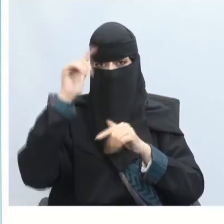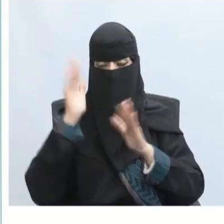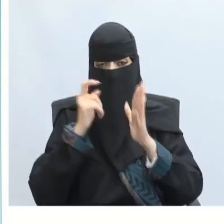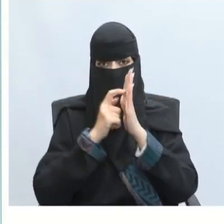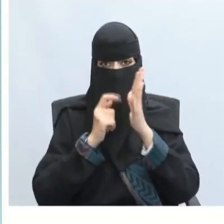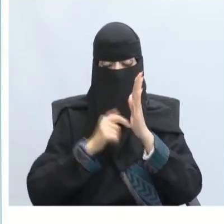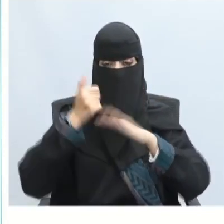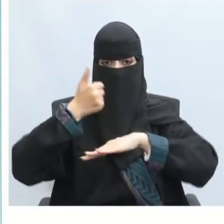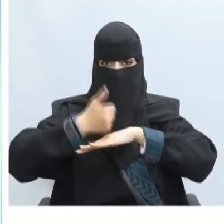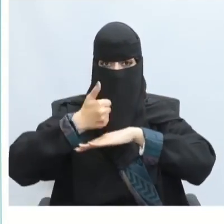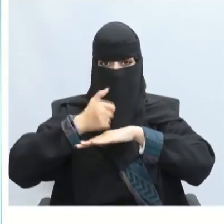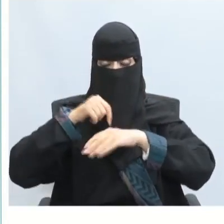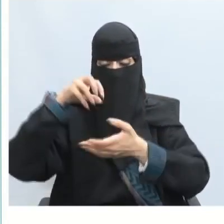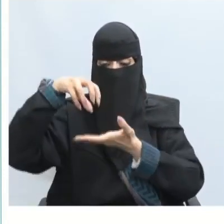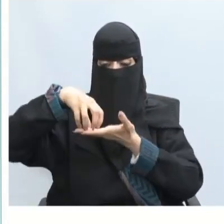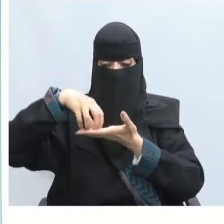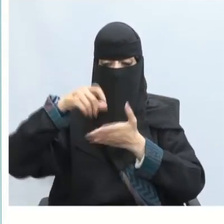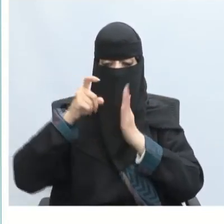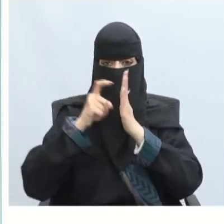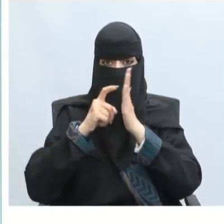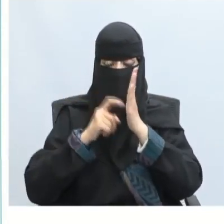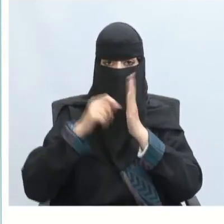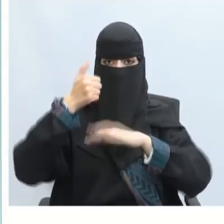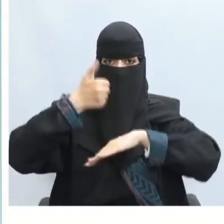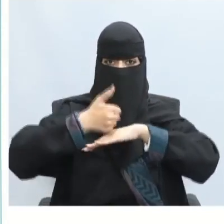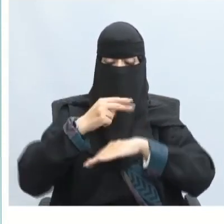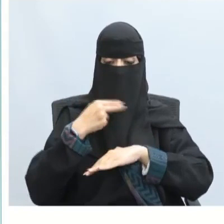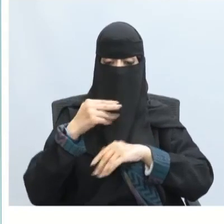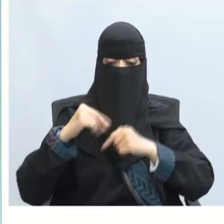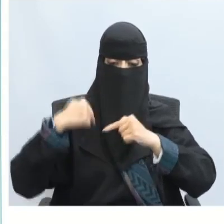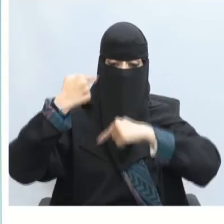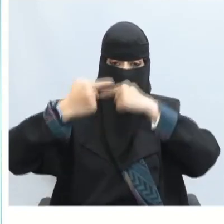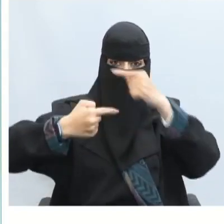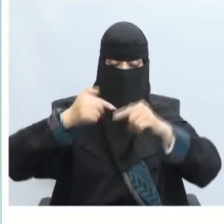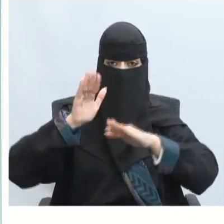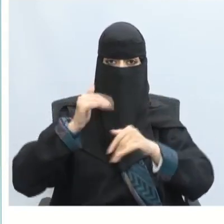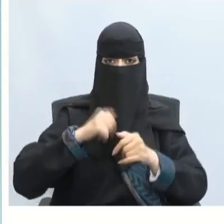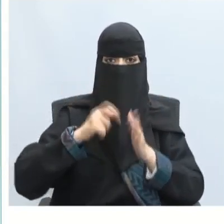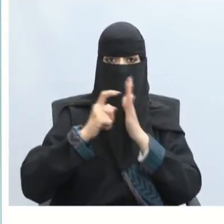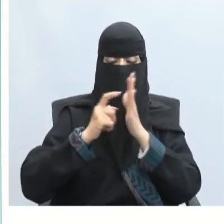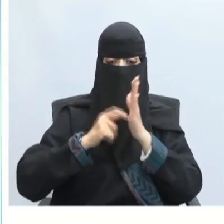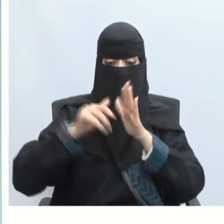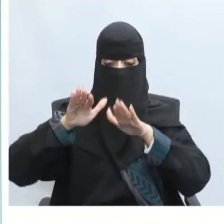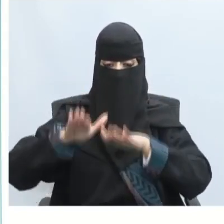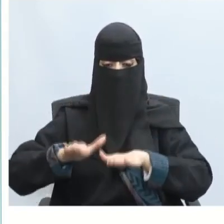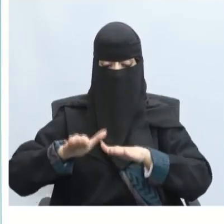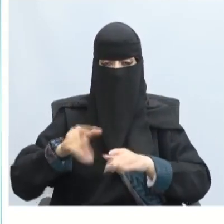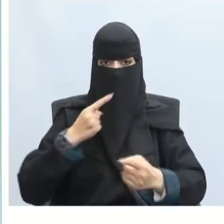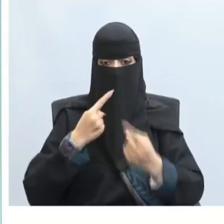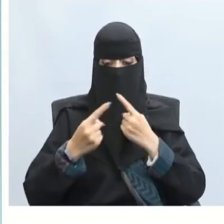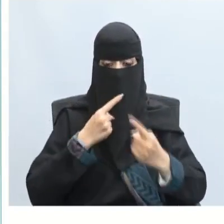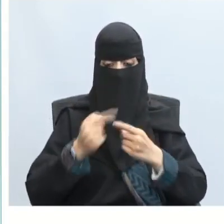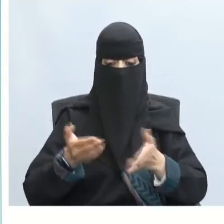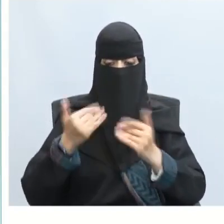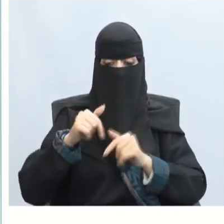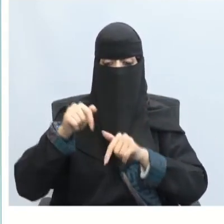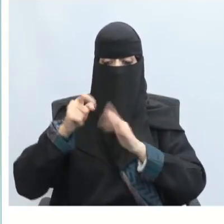اساس الدوله زي نظام الاساس الحكم ونظام مجلس